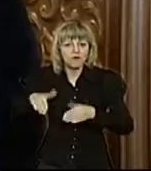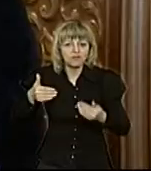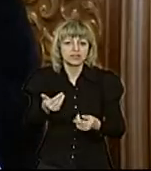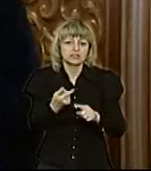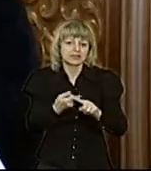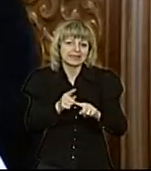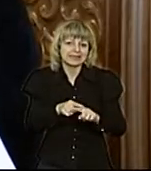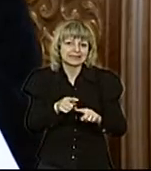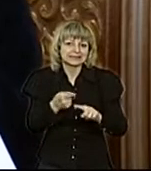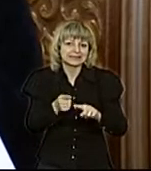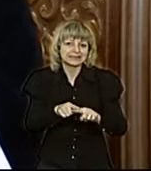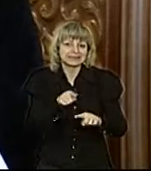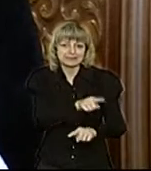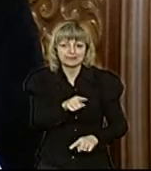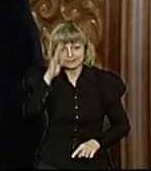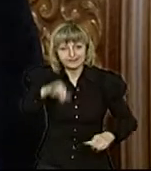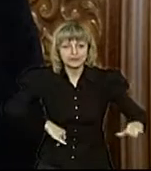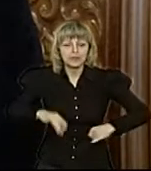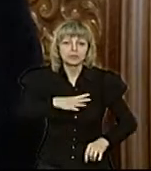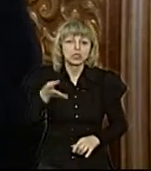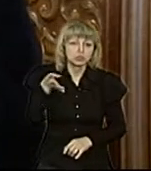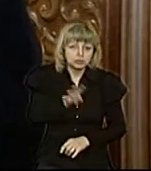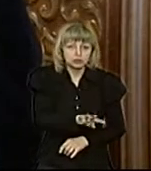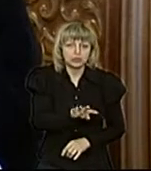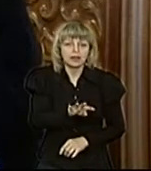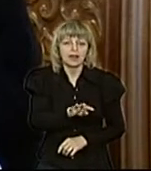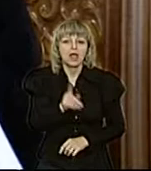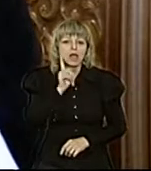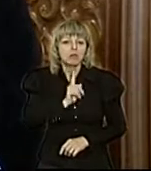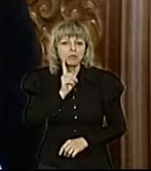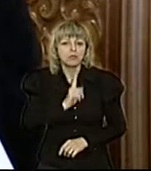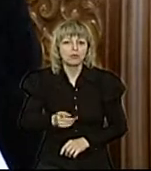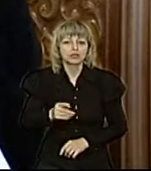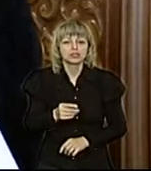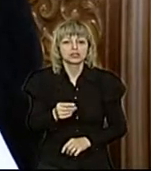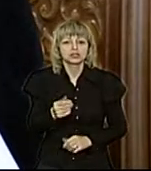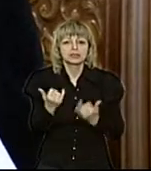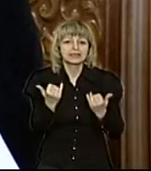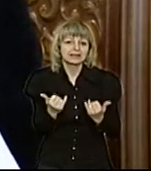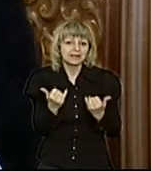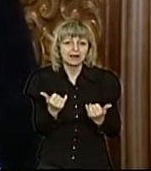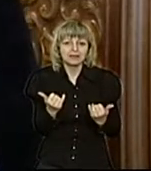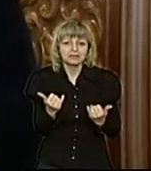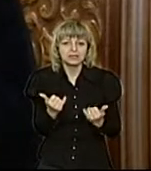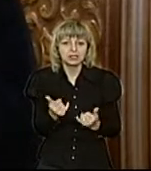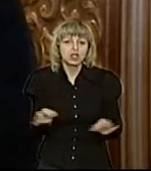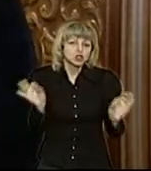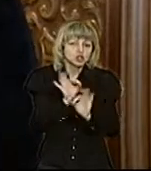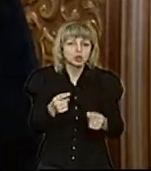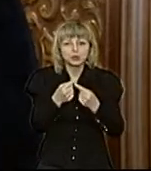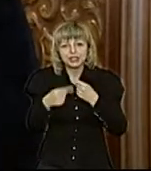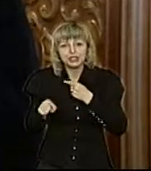4 цих зловмисників, те відомо і нам. Поки що на даний час, наразі, жодної